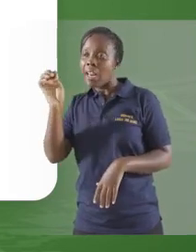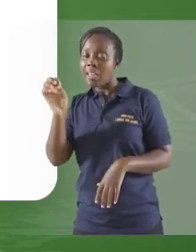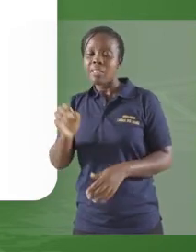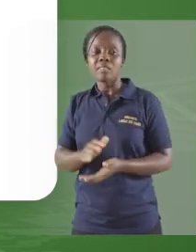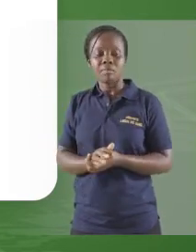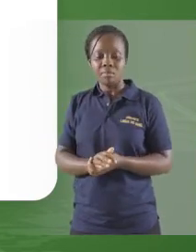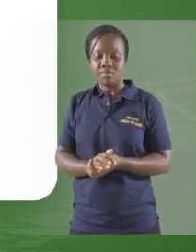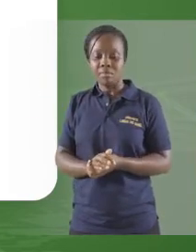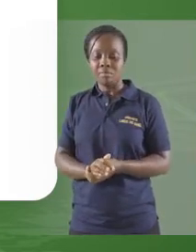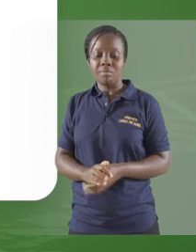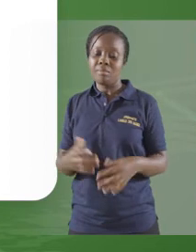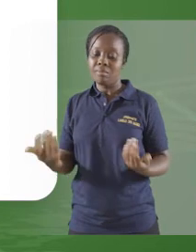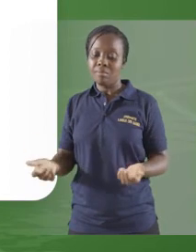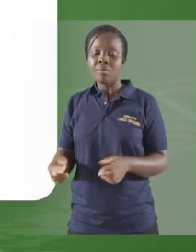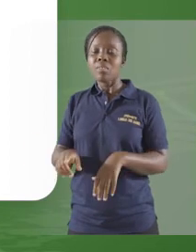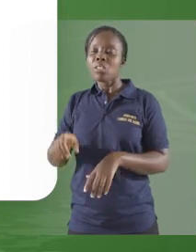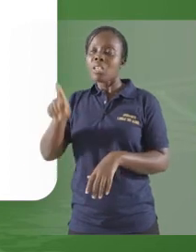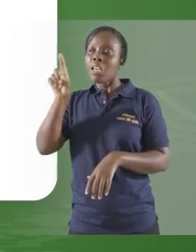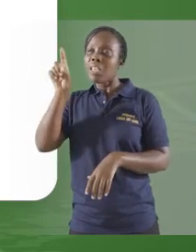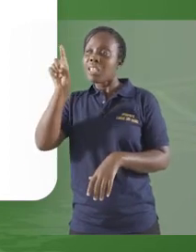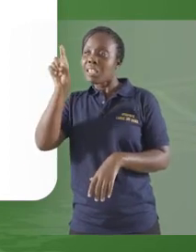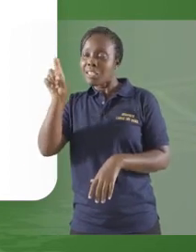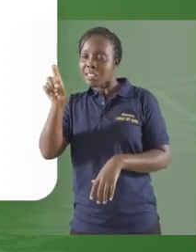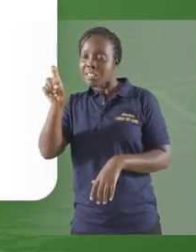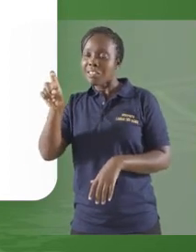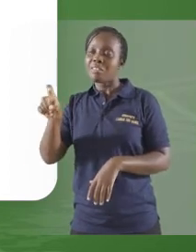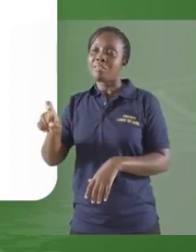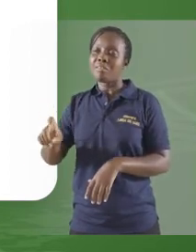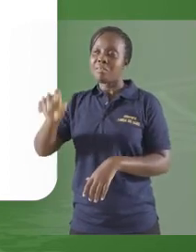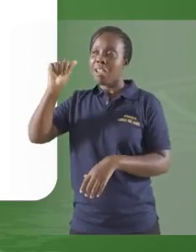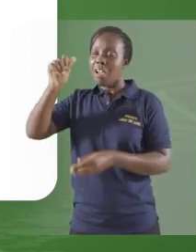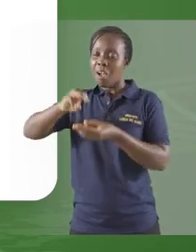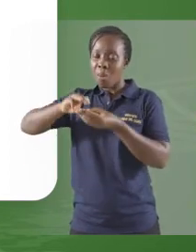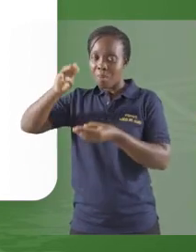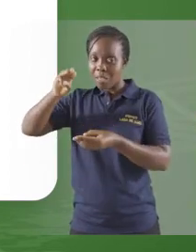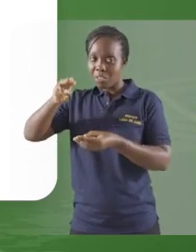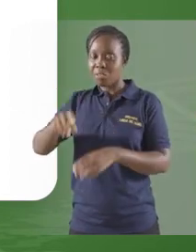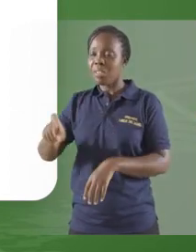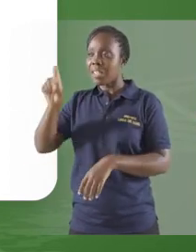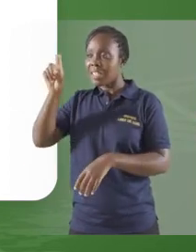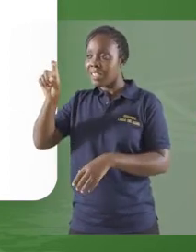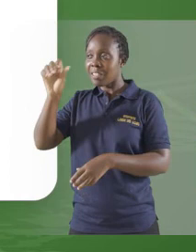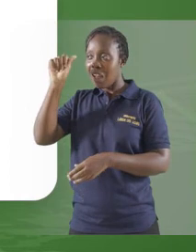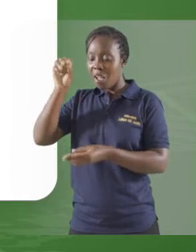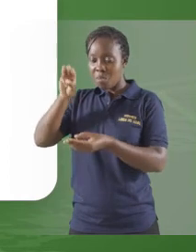C'est-à-dire, son génotype est X grand A, X petit a.